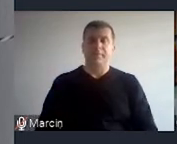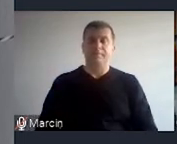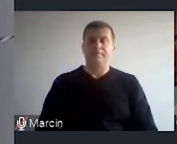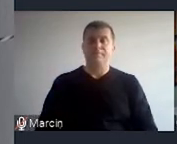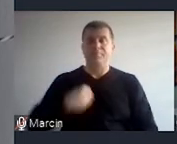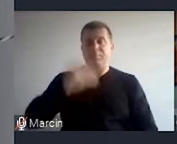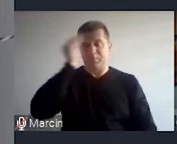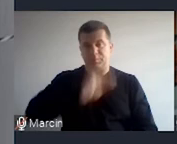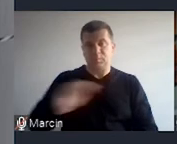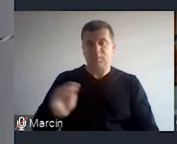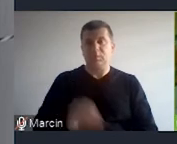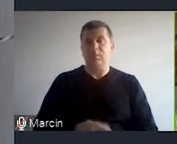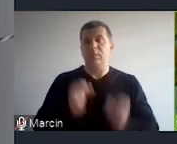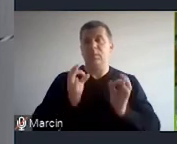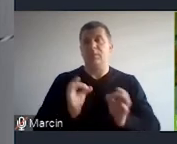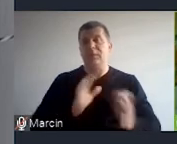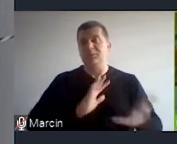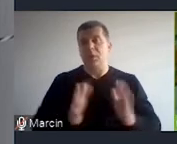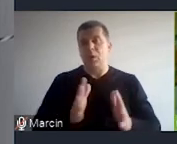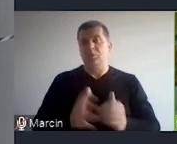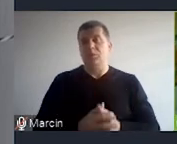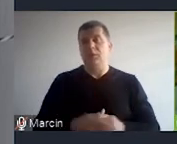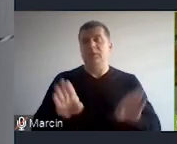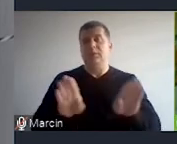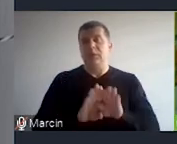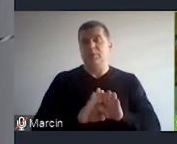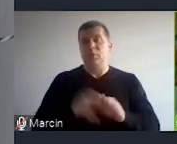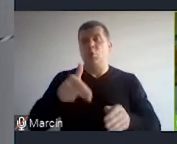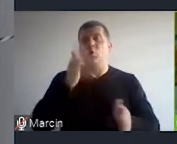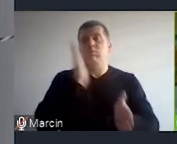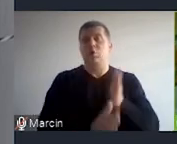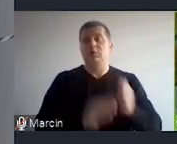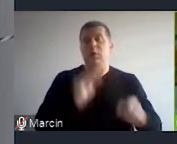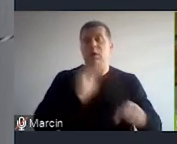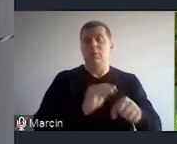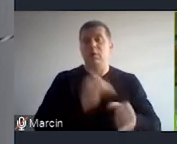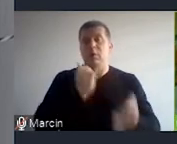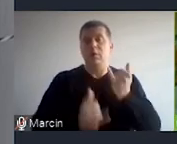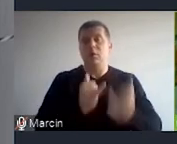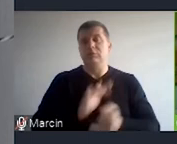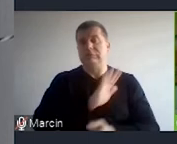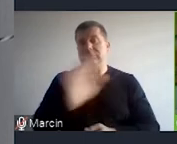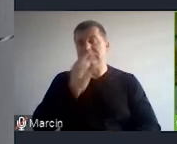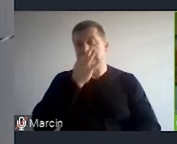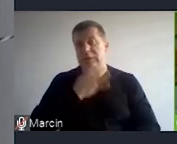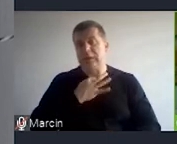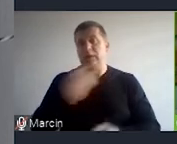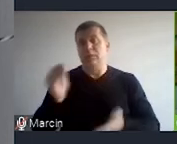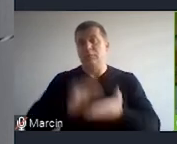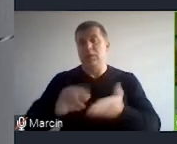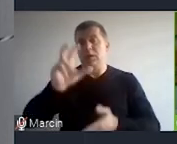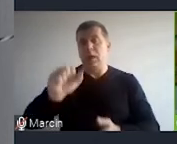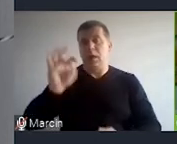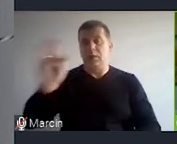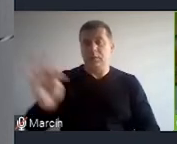Drodzy Państwo, tym sposobem póki co zamykam uproszczone metody. Jeśli natomiast pojawią się pytania, wpisujcie w